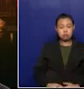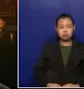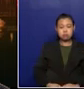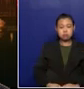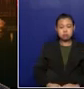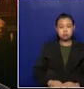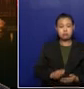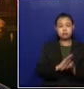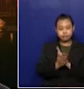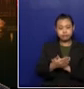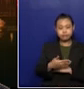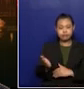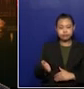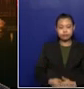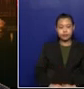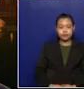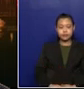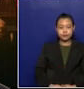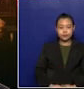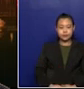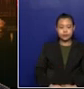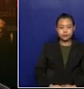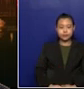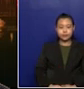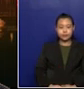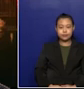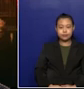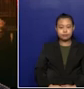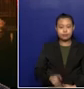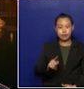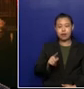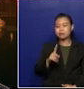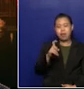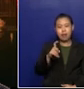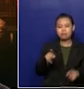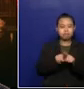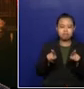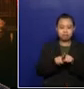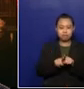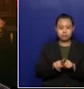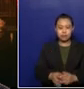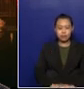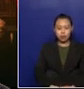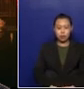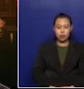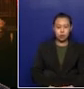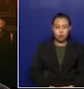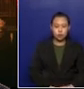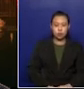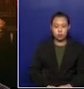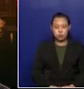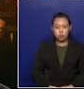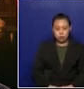ปลี่ยนฮะต่อเจ๊งอีกฮะท่านรู้ไหมฮะคนปักใต้ฝากผมมาพูดว่